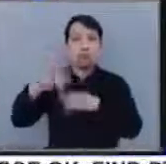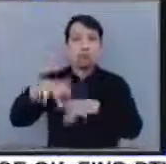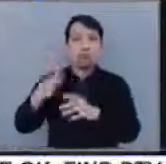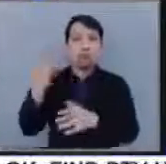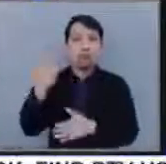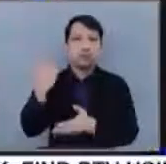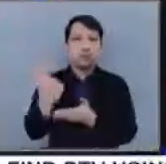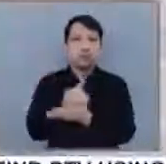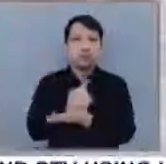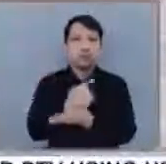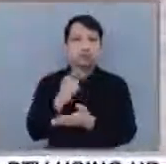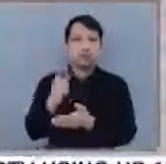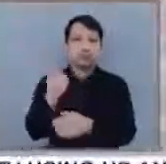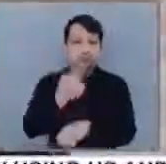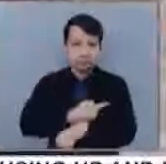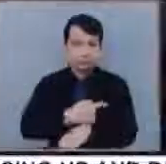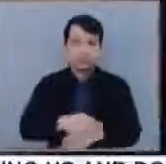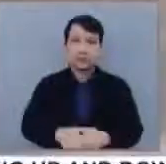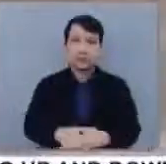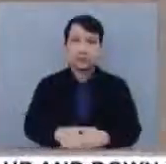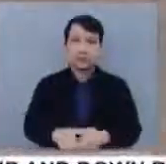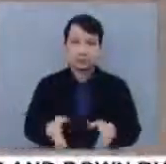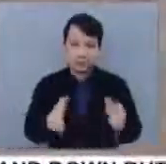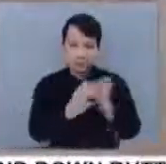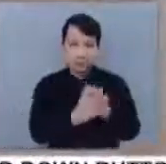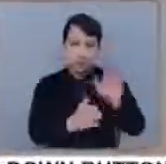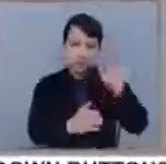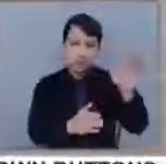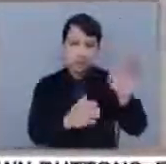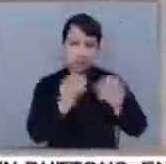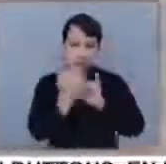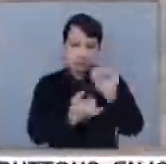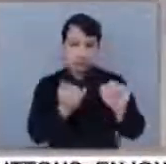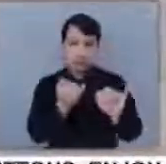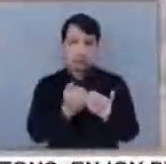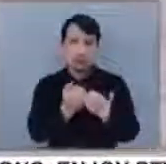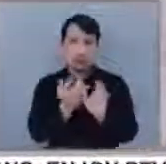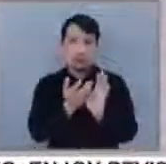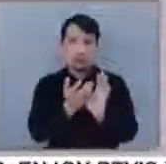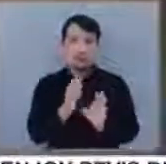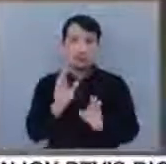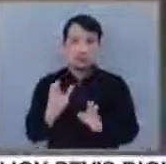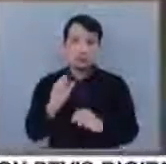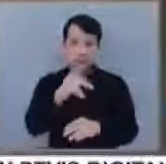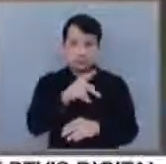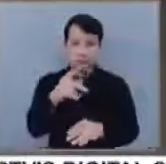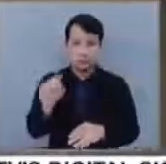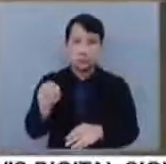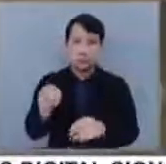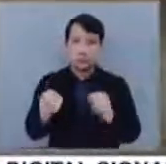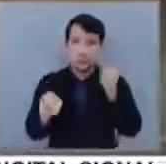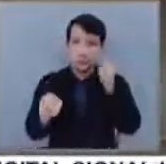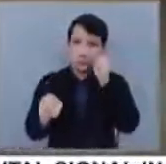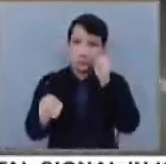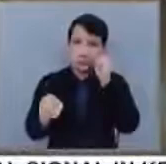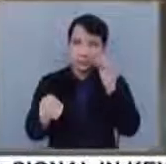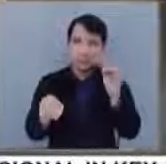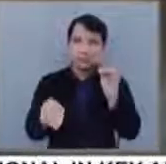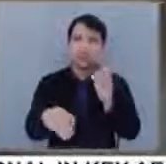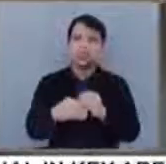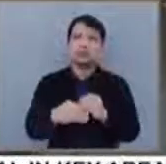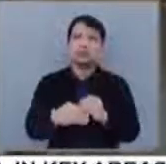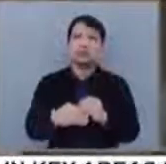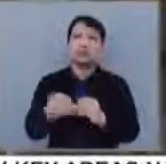na araw. Humingi na rin ng tulong sa international community si Prime Minister Shahbaz Sharif. Buwan pa ng Hunyo